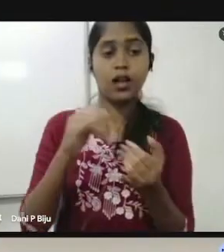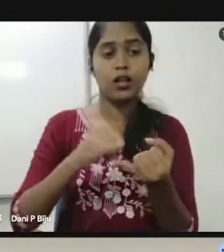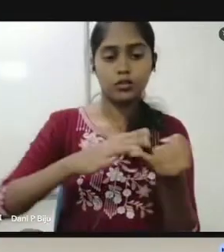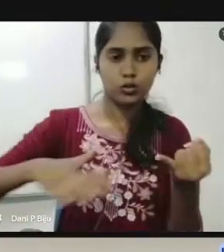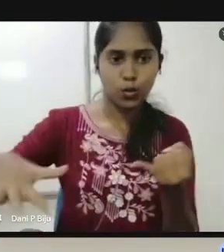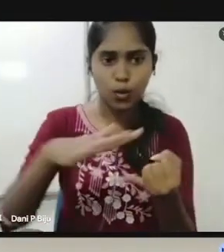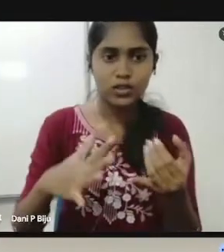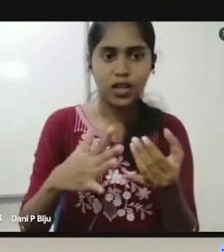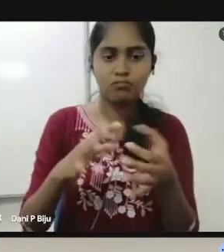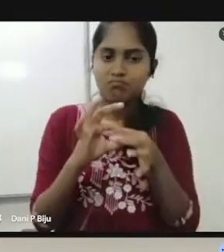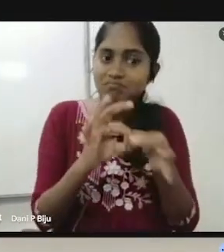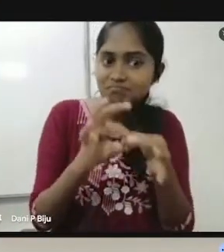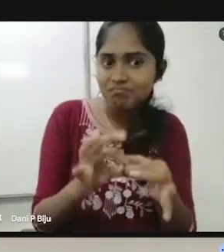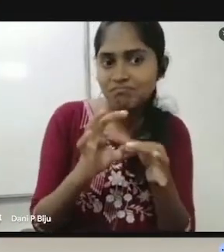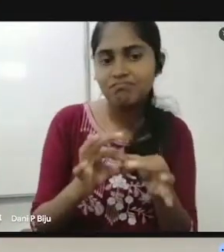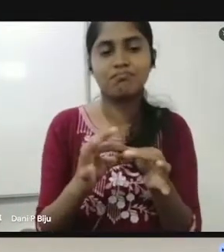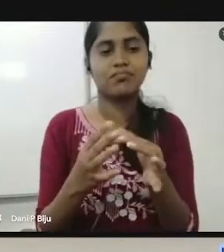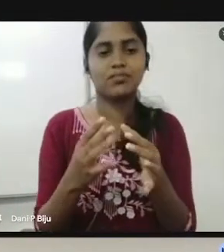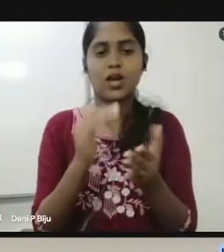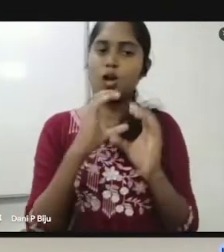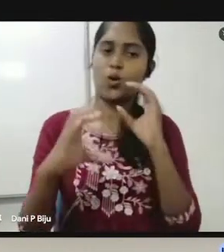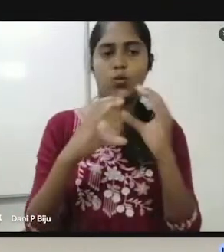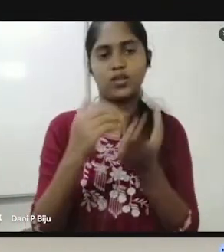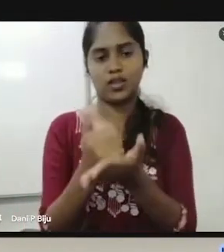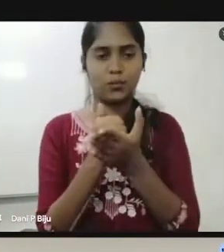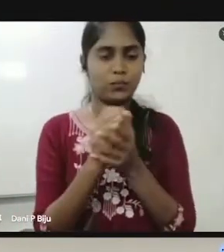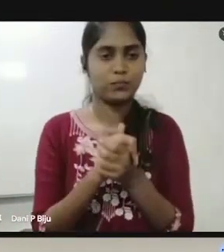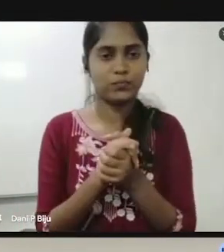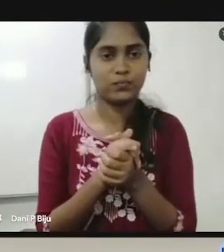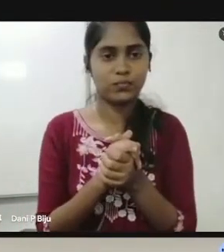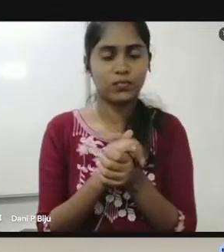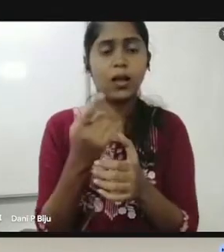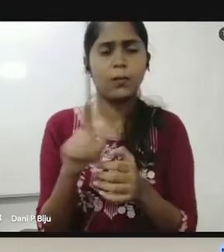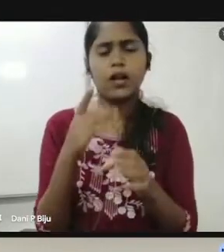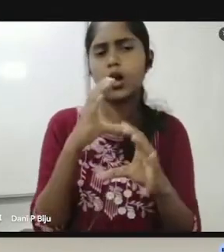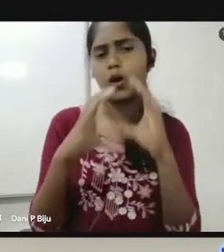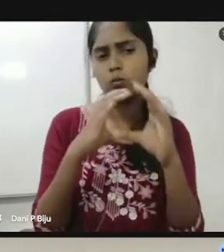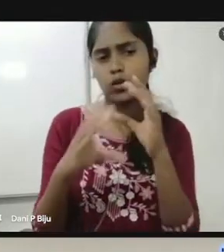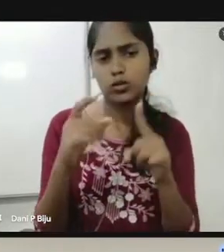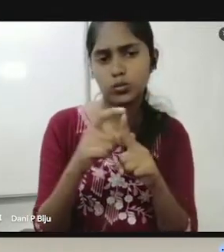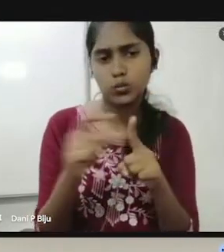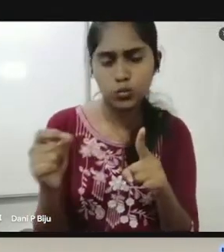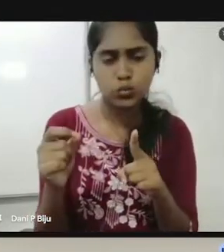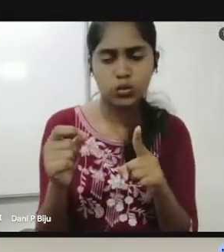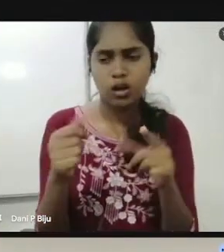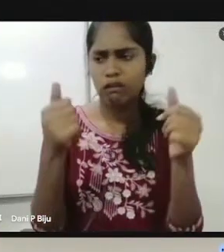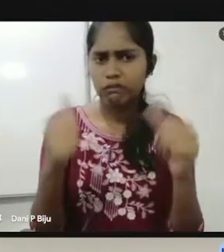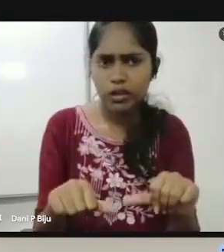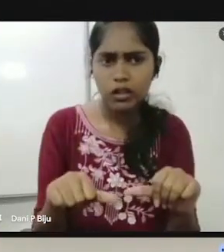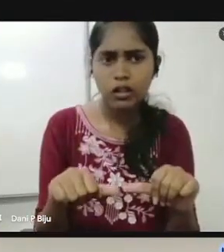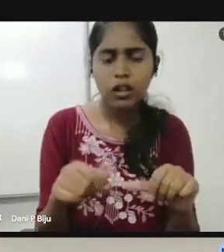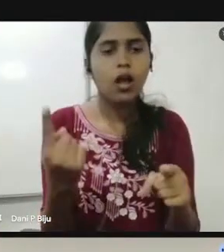ഒക്കെ ഇത് സഹായിക്കുന്നു. പക്ഷെ ആശയവിനിമയം നടക്കാൻ അല്ലെങ്കിൽ നടത്തുവാൻ സാധിച്ചില്ലെങ്കിൽ എന്താണ്